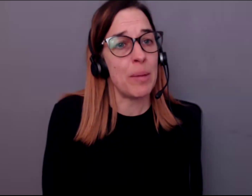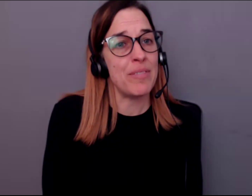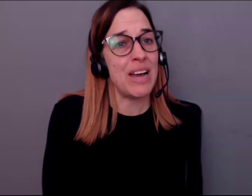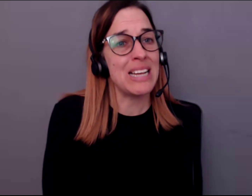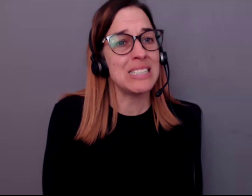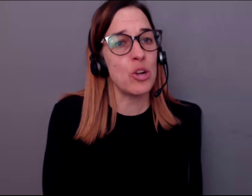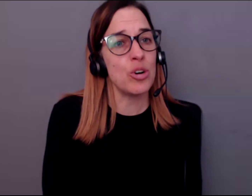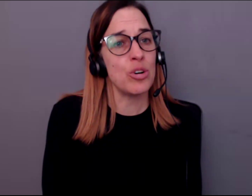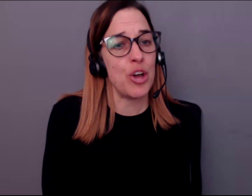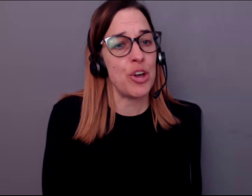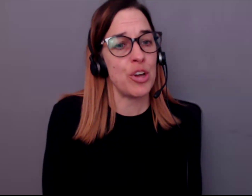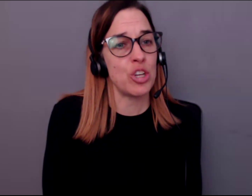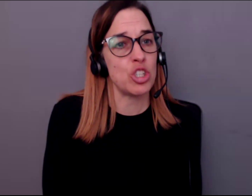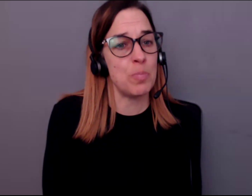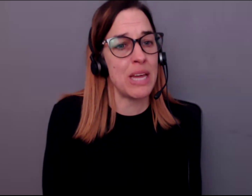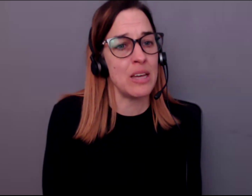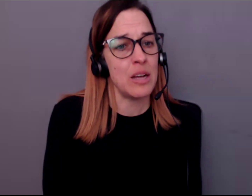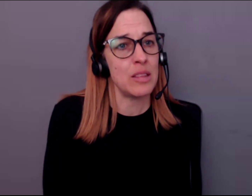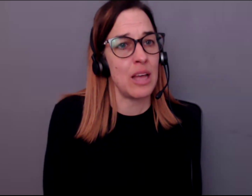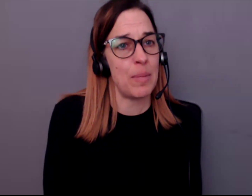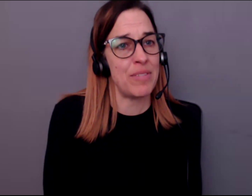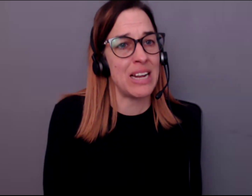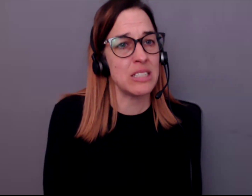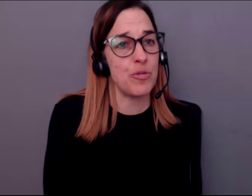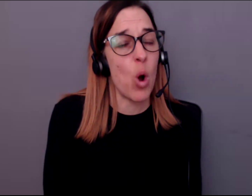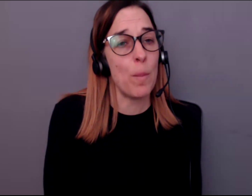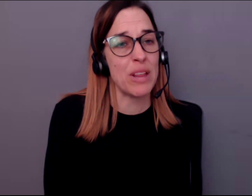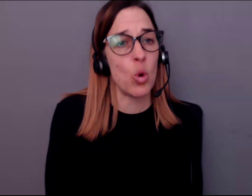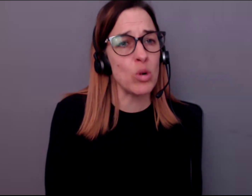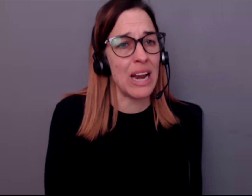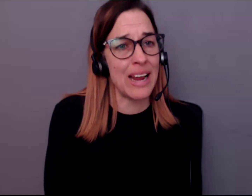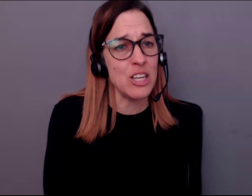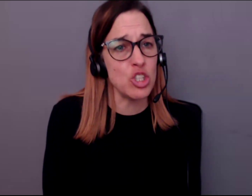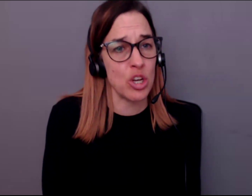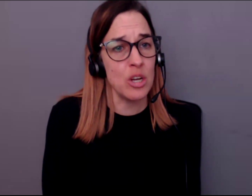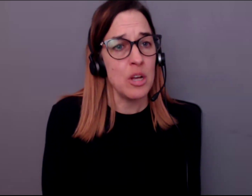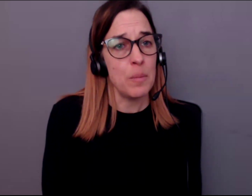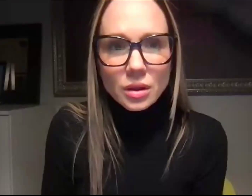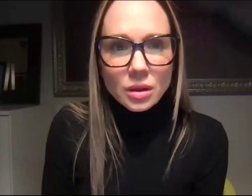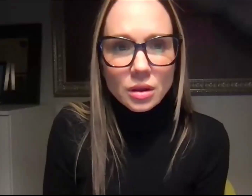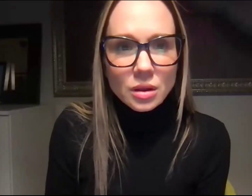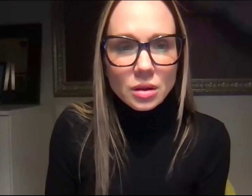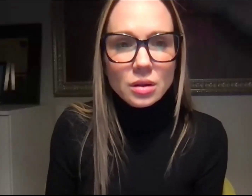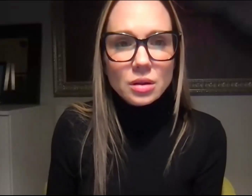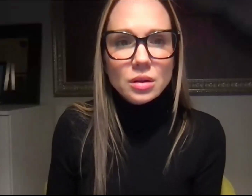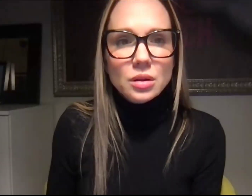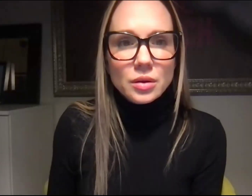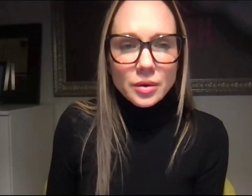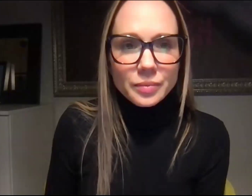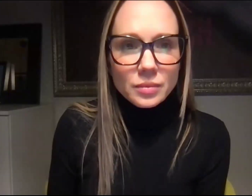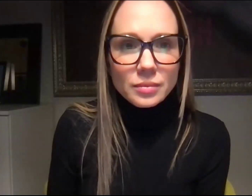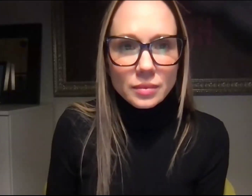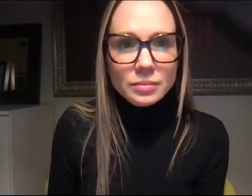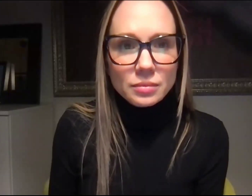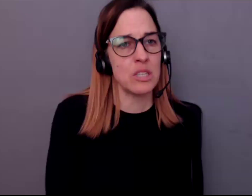Mais tu sais, comme dans ma valise, là, que je mets dans ma valise, des fois, on met trop de linge. Oui, oui. Puis des fois, il y en a qui ont des